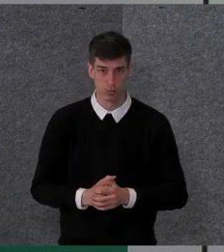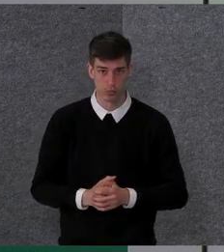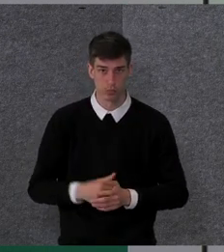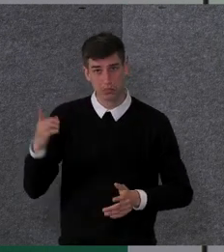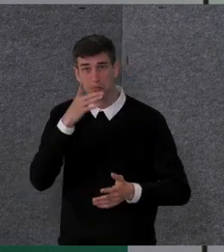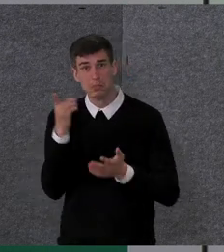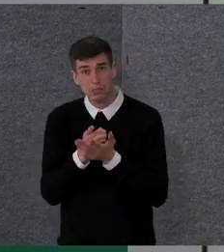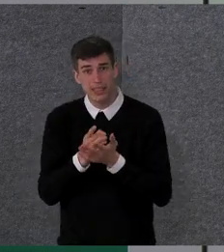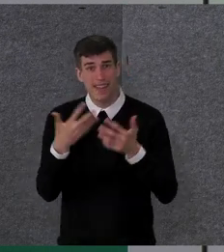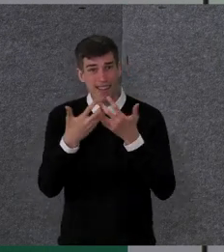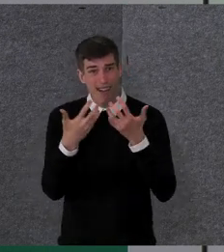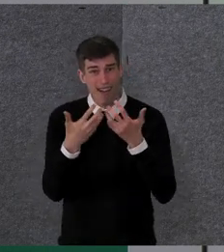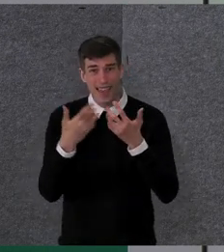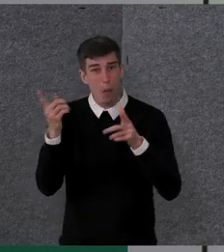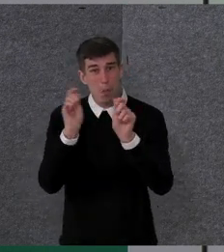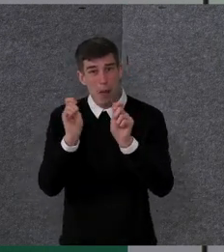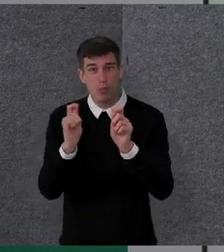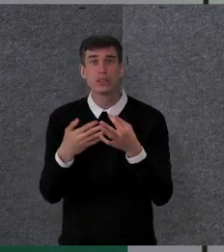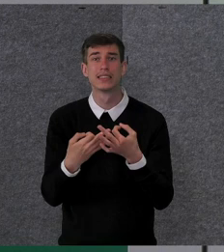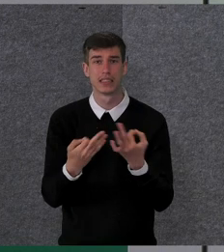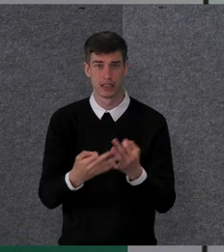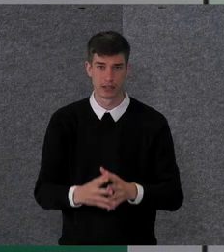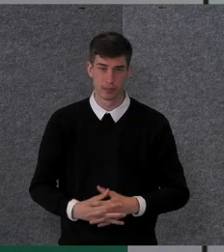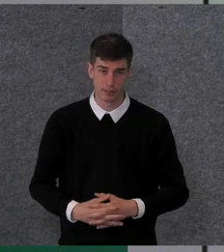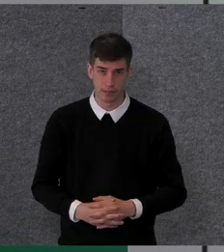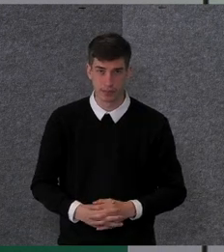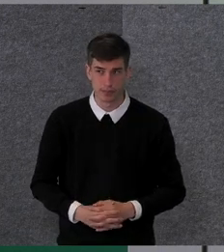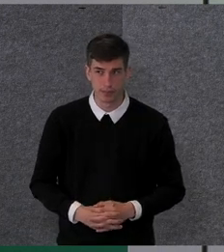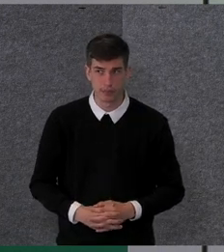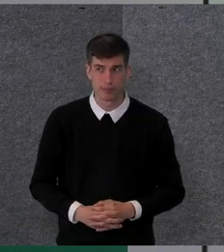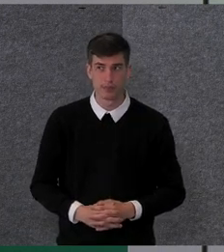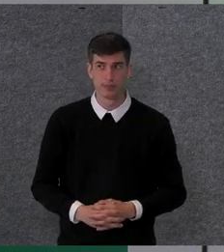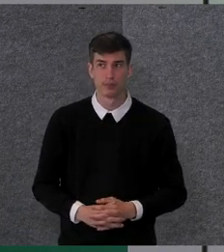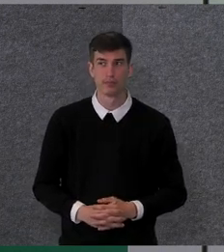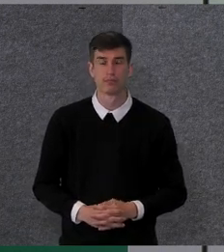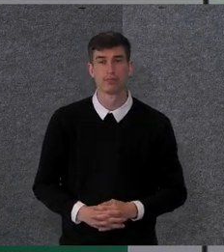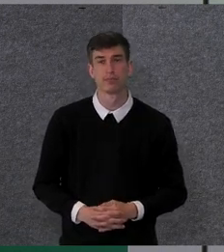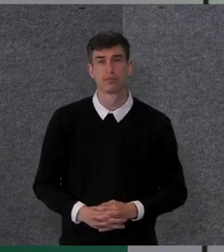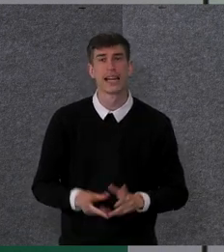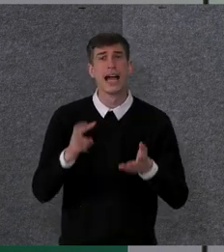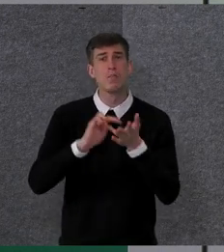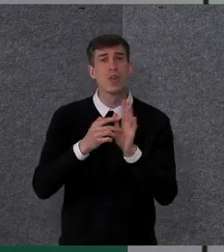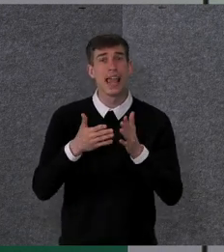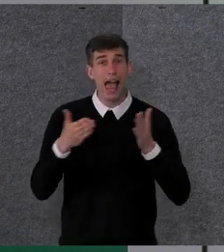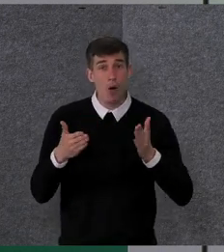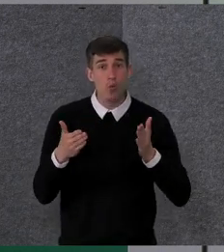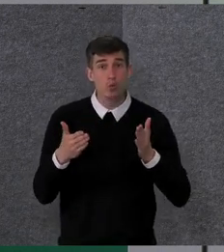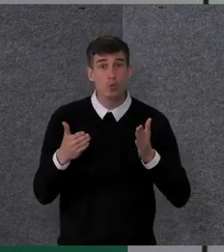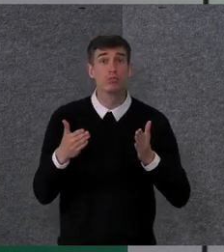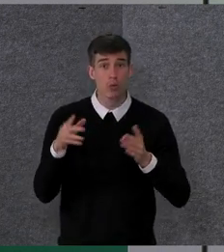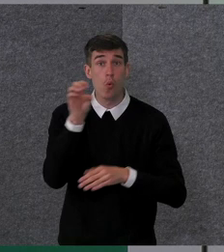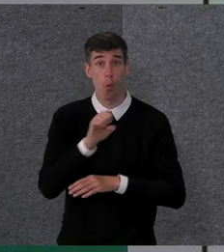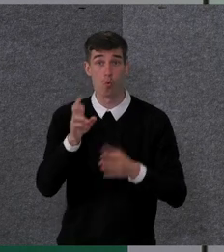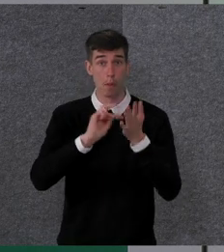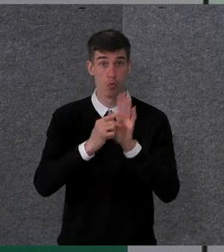Patriarchat macht im Krieg keine Pause. Und, liebe Freundinnen und Freunde, Außenpolitik ist für uns auch immer